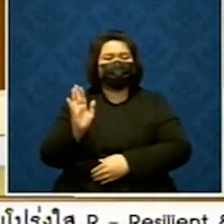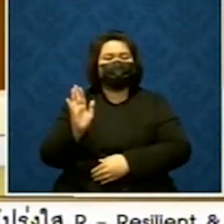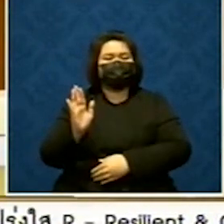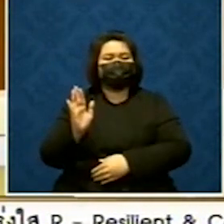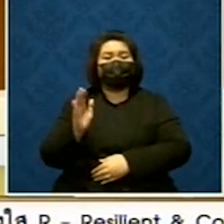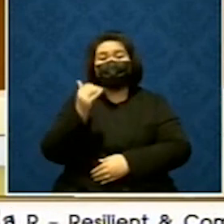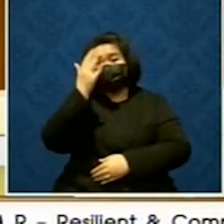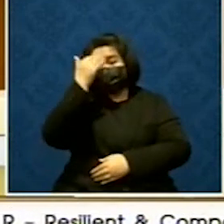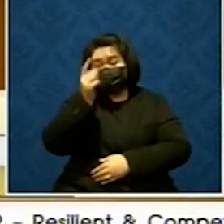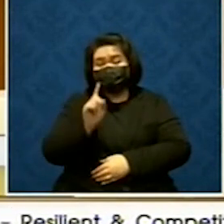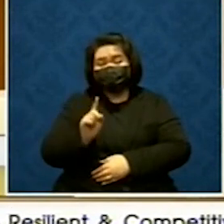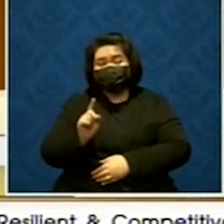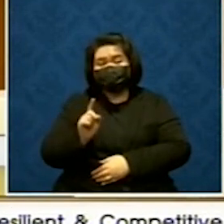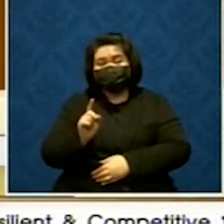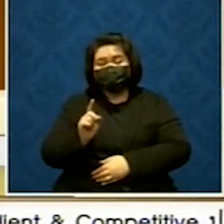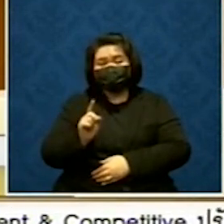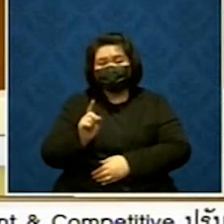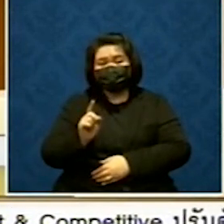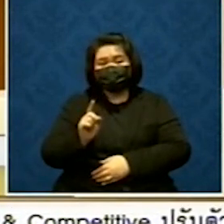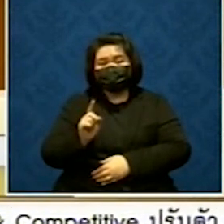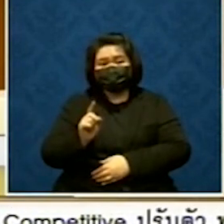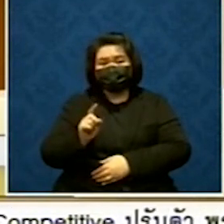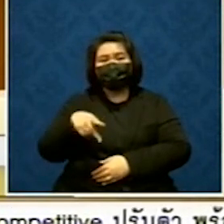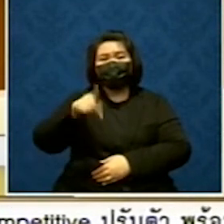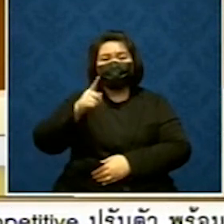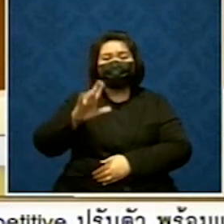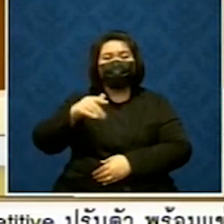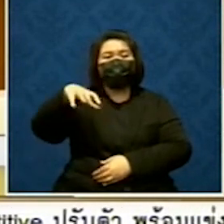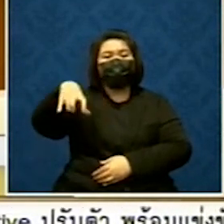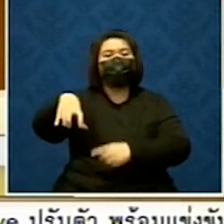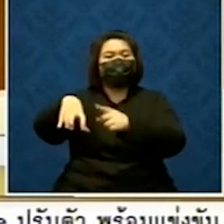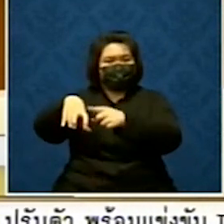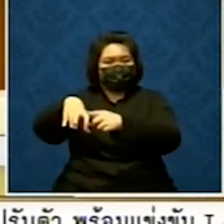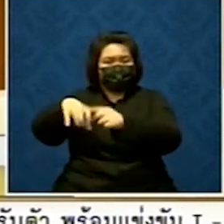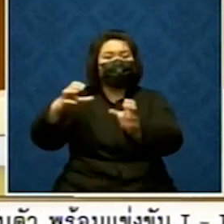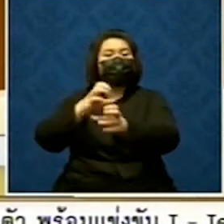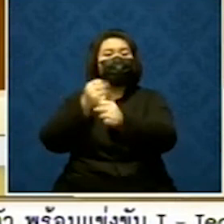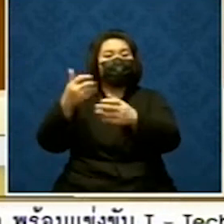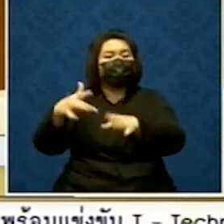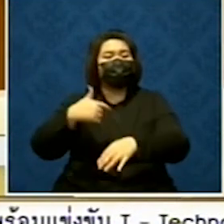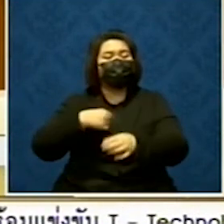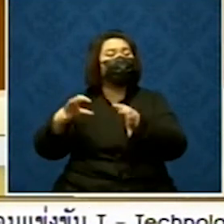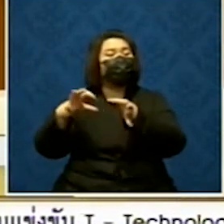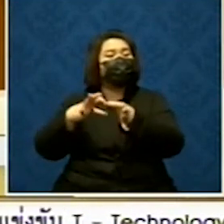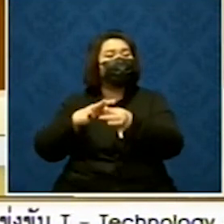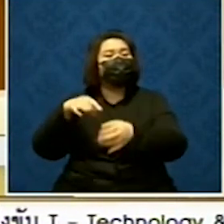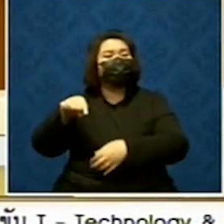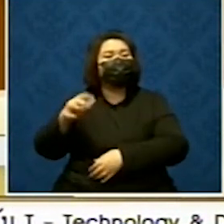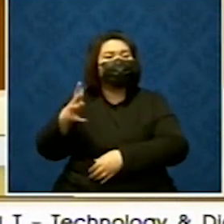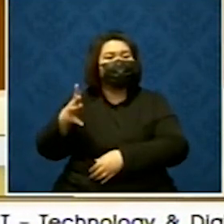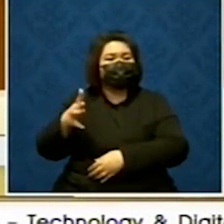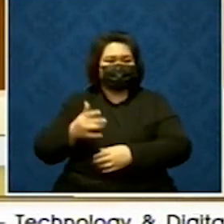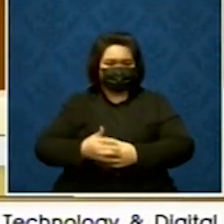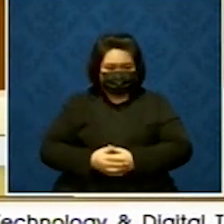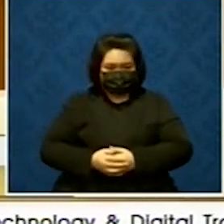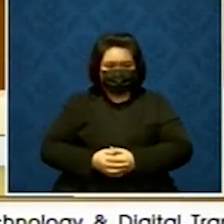วข้องเรื่องปอ ๆ ส่นการที่ตนมีเพื่อนดีสักคนแต่คุณคงไม่เคยมี เราคบกนมาตงแต่ชั้น